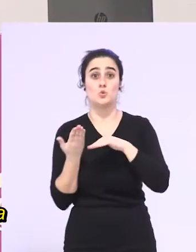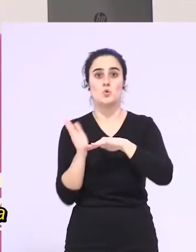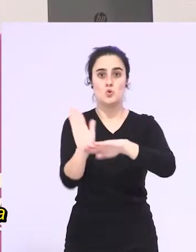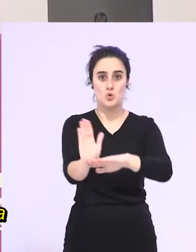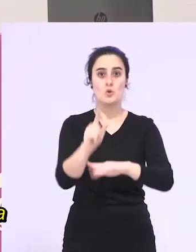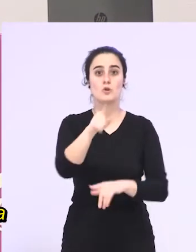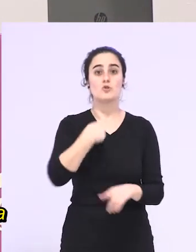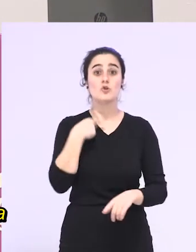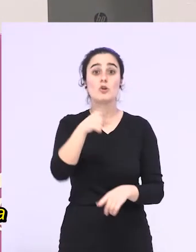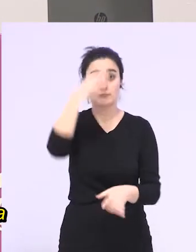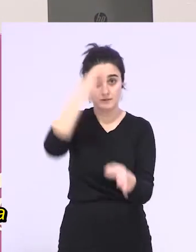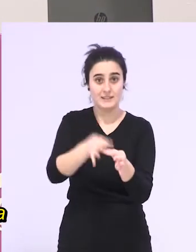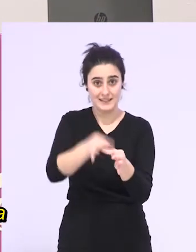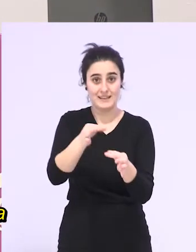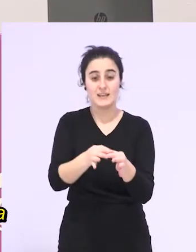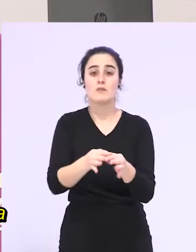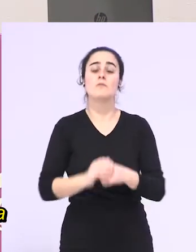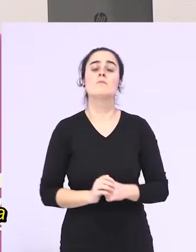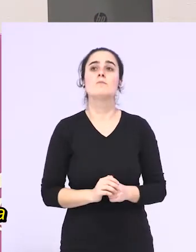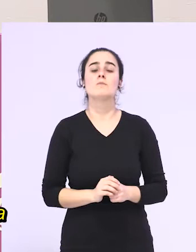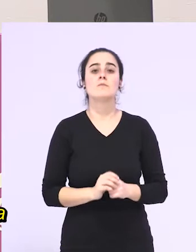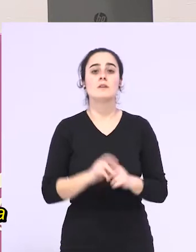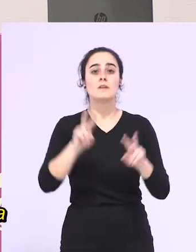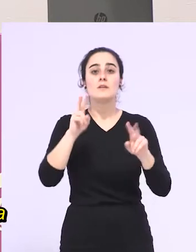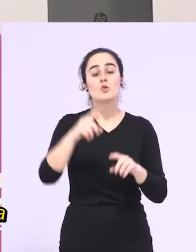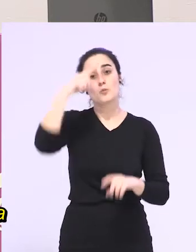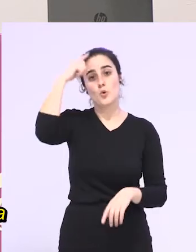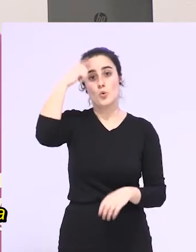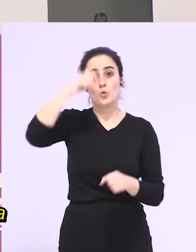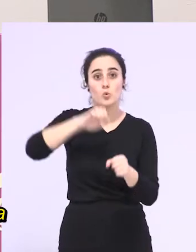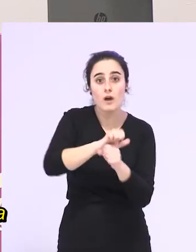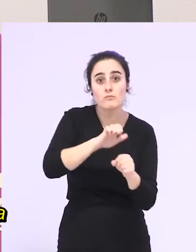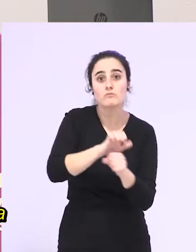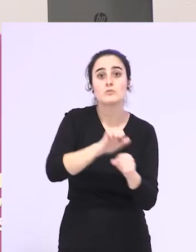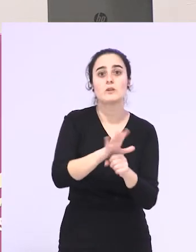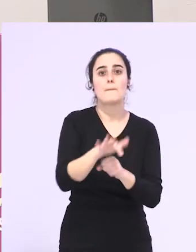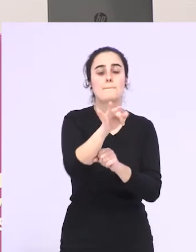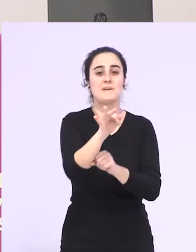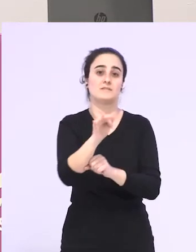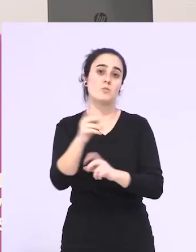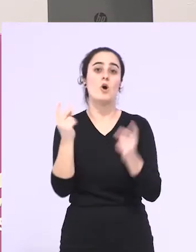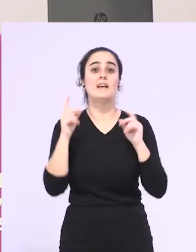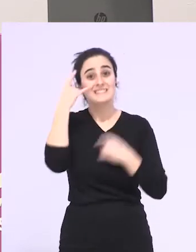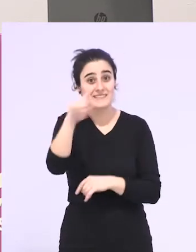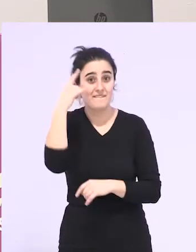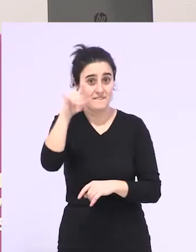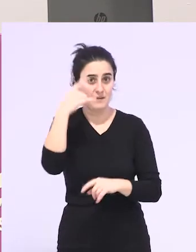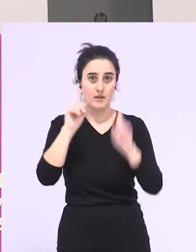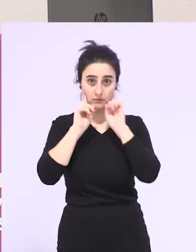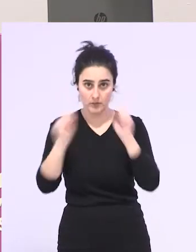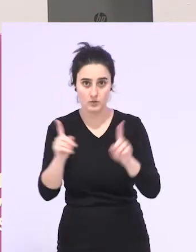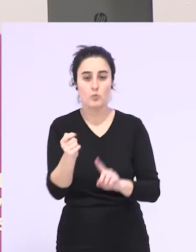nik sinisten dizut, bortxakeriaren kultura eta San Ferminarako kasua. Pizka bat testu